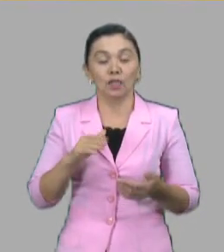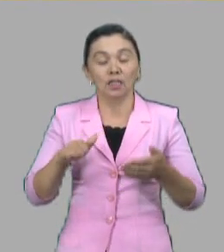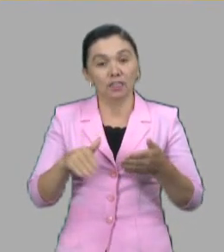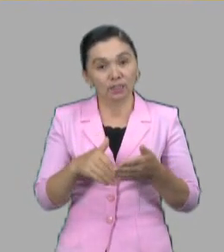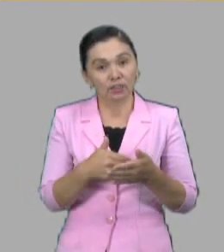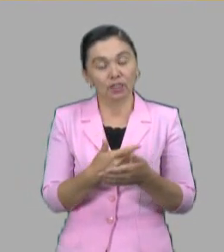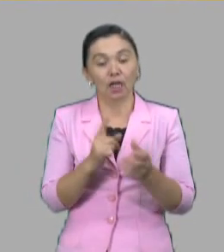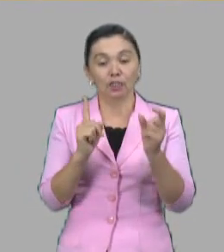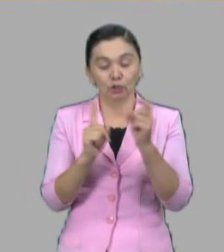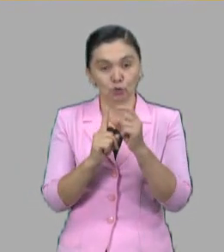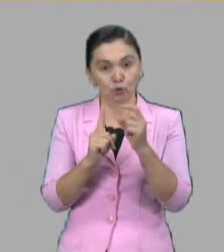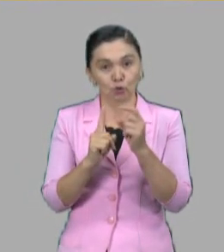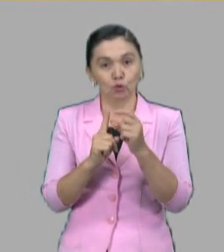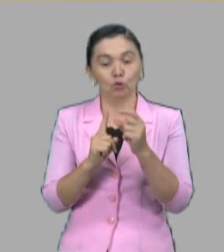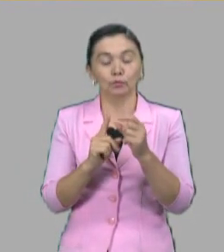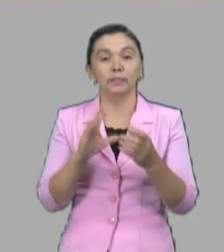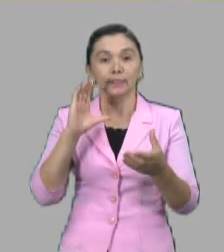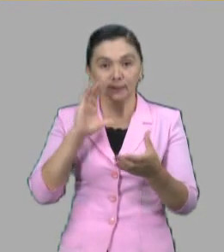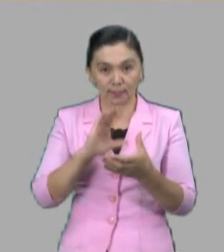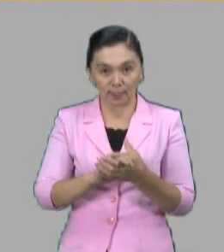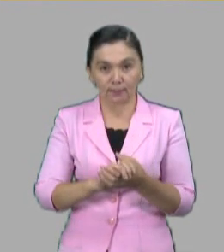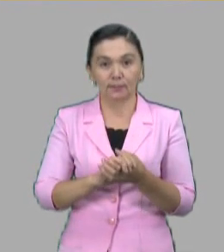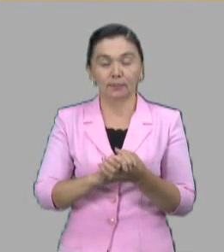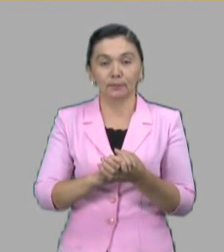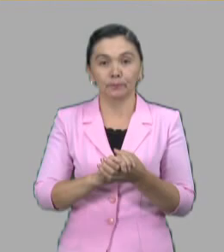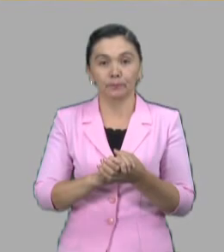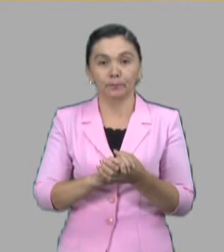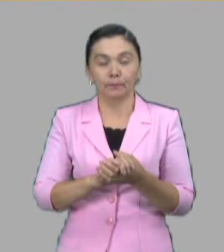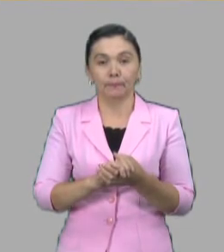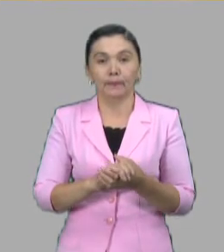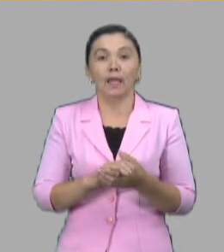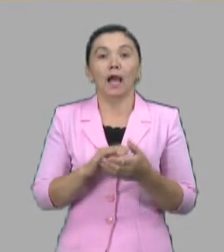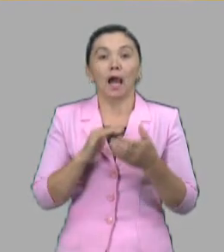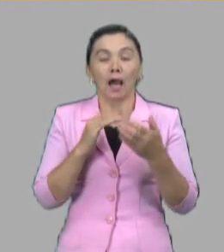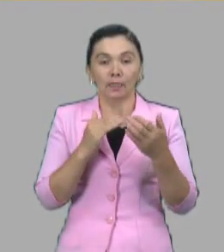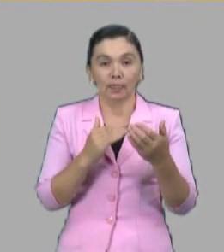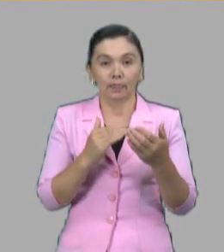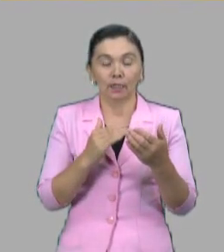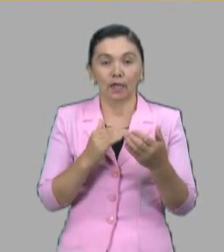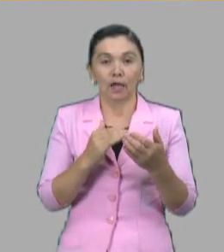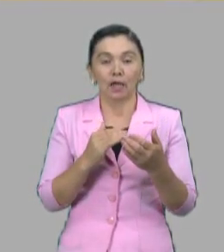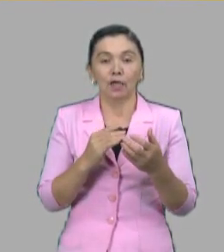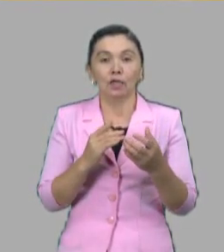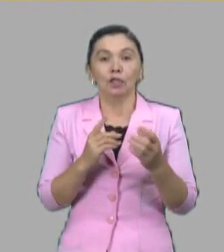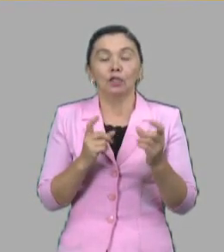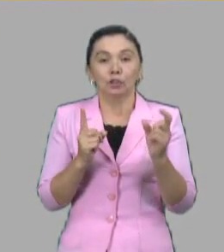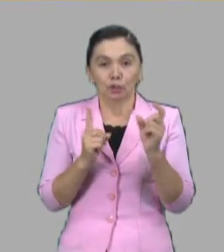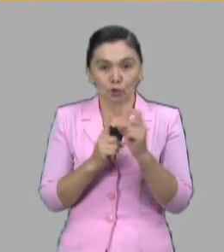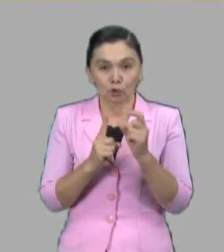Жаңы сөздөр менен таанышып, аларга сөз айкашын,